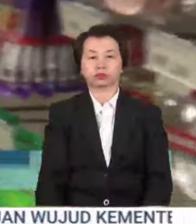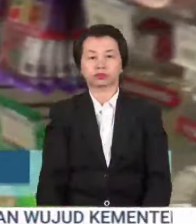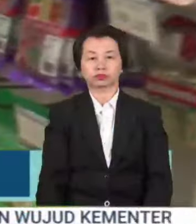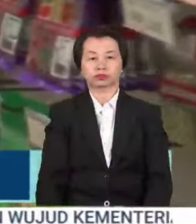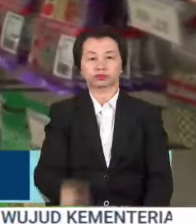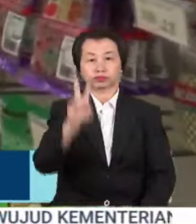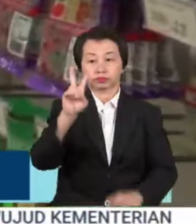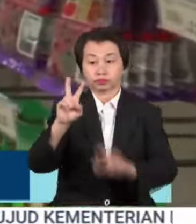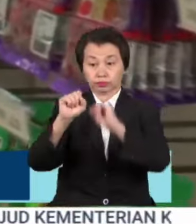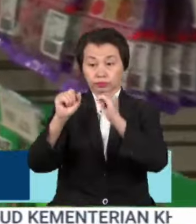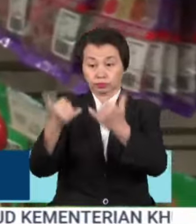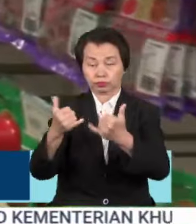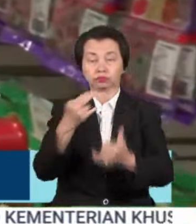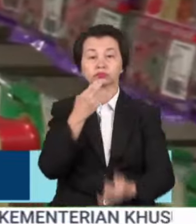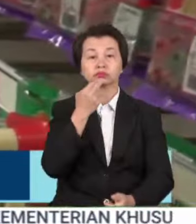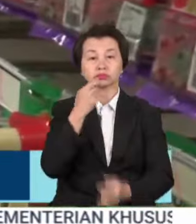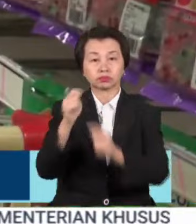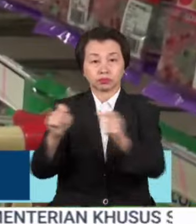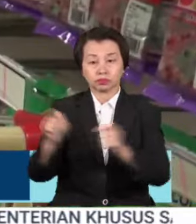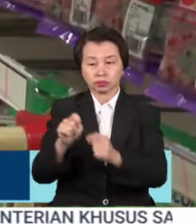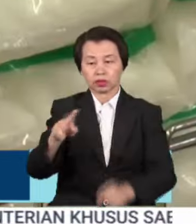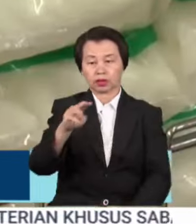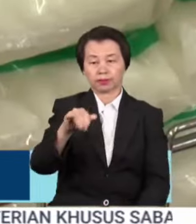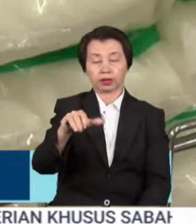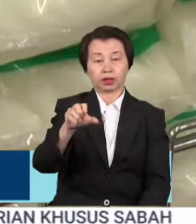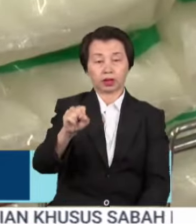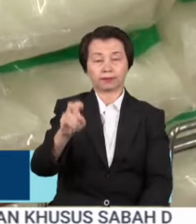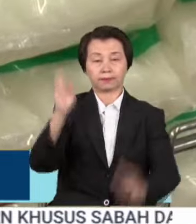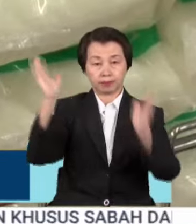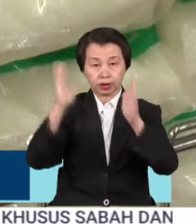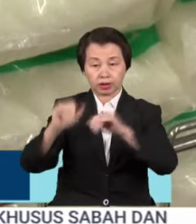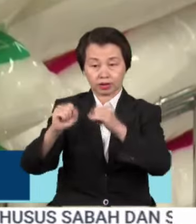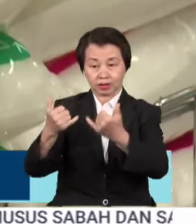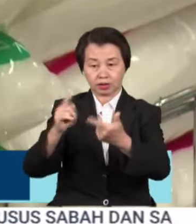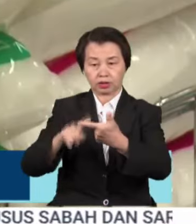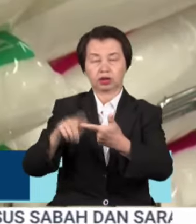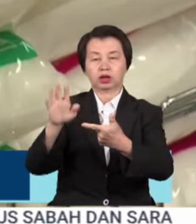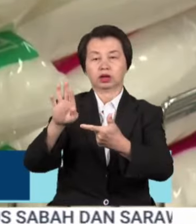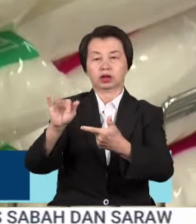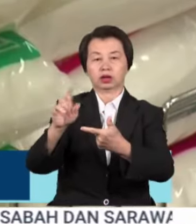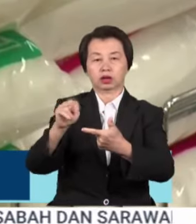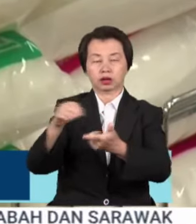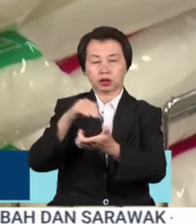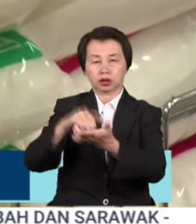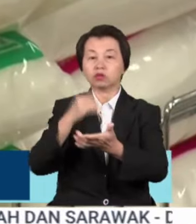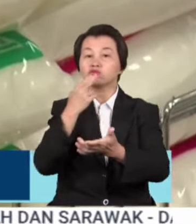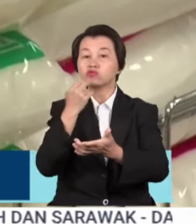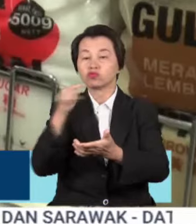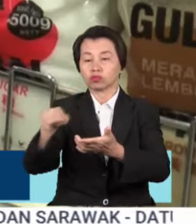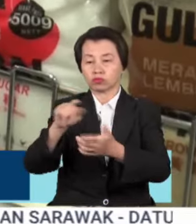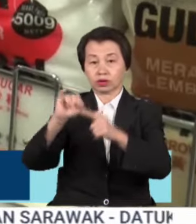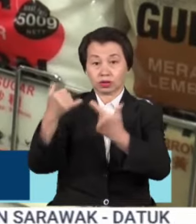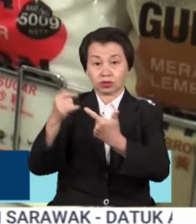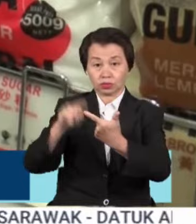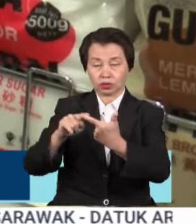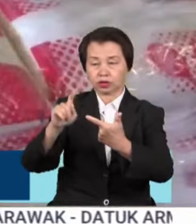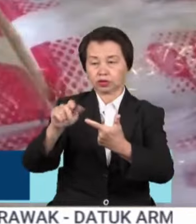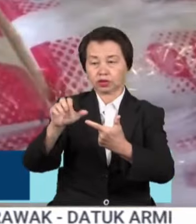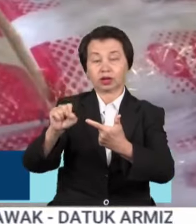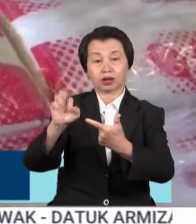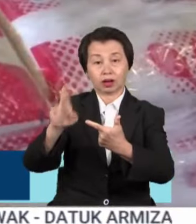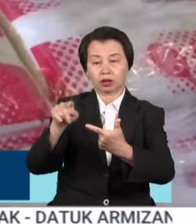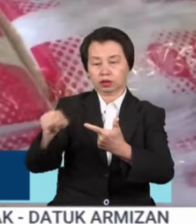Dua syarikat pengeluar gula tempatan MSM Malaysia Holdings Berhad dan Central Sugar Refinery Sdn Bhd